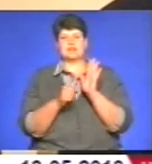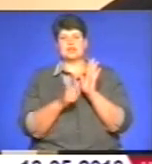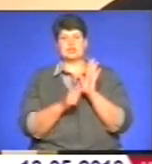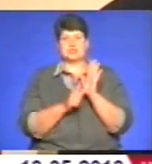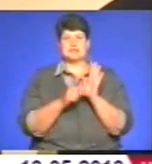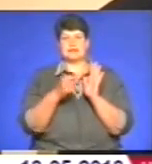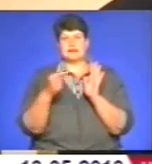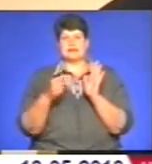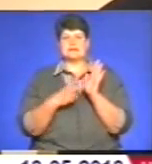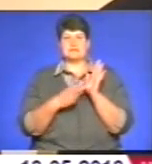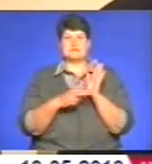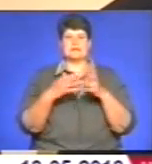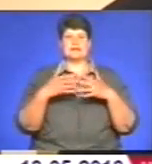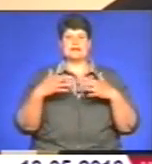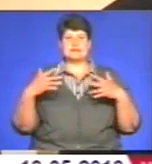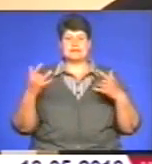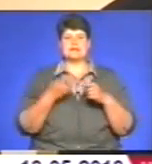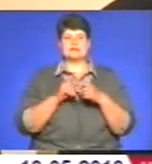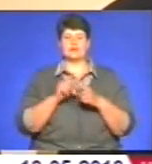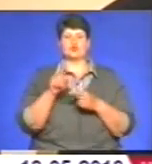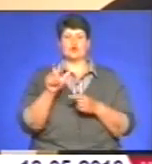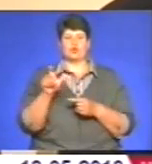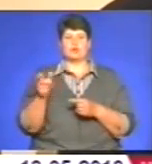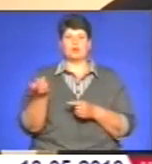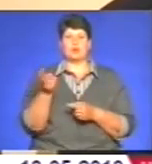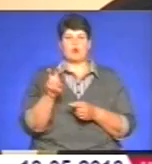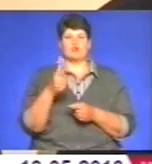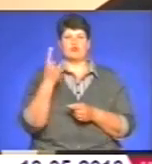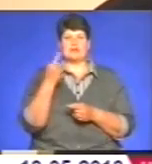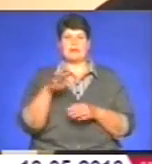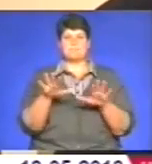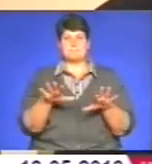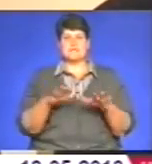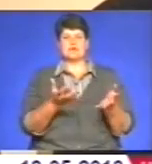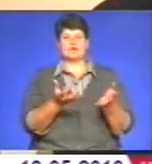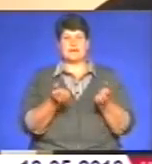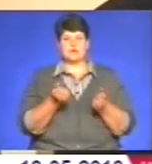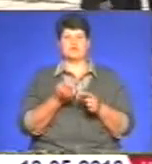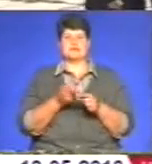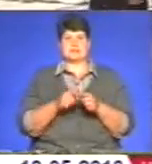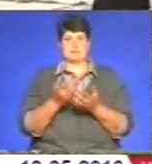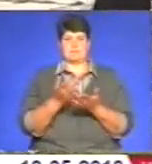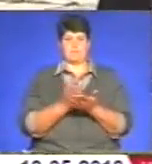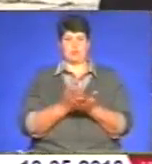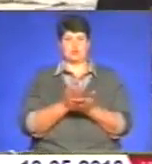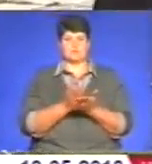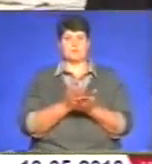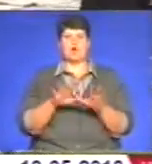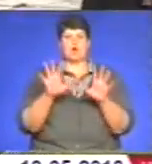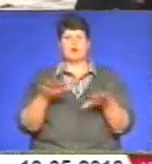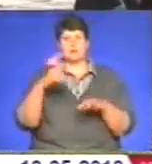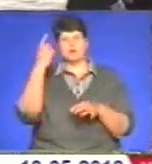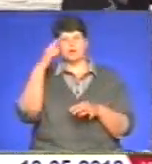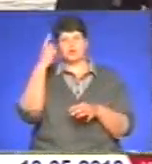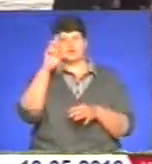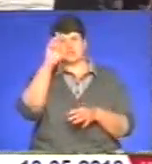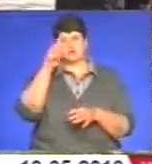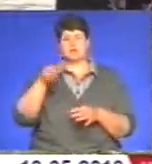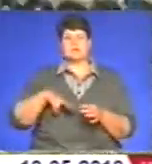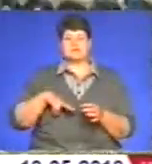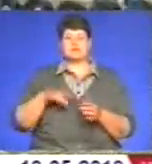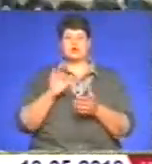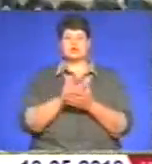різних. Це те, що люди мають приходити і в одному місці одержувати всі послуги. Голова облдержадміністрації